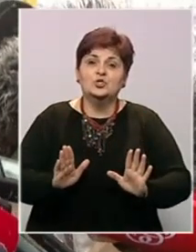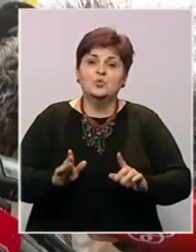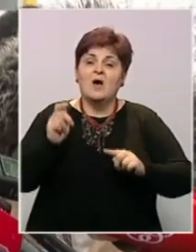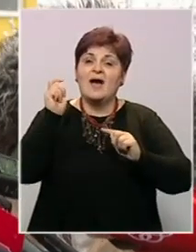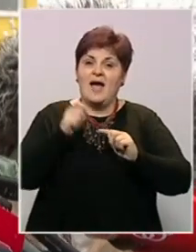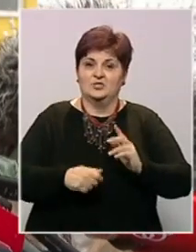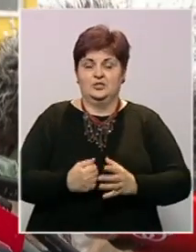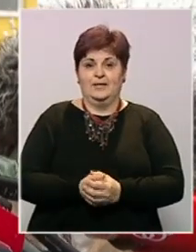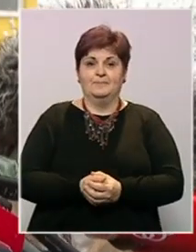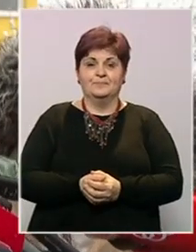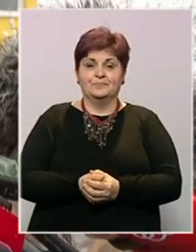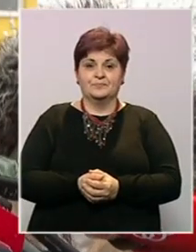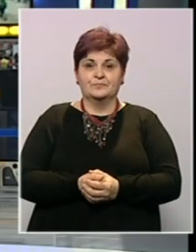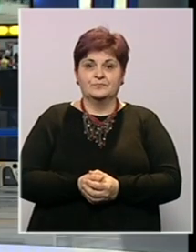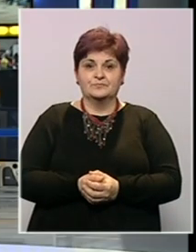osuđeni.